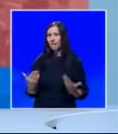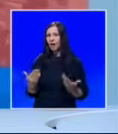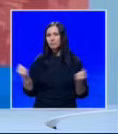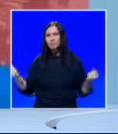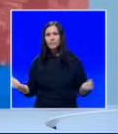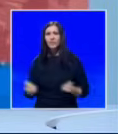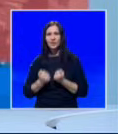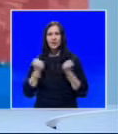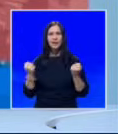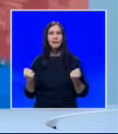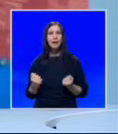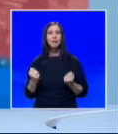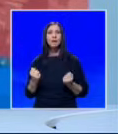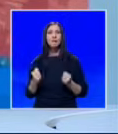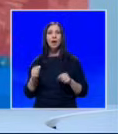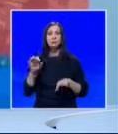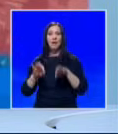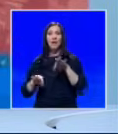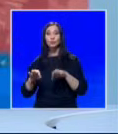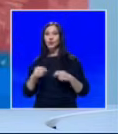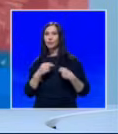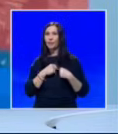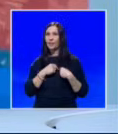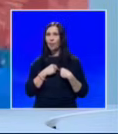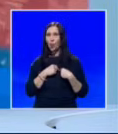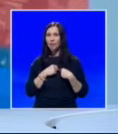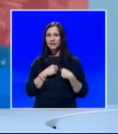каква динамика на електоралните нагласи,